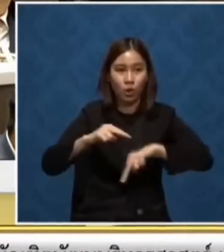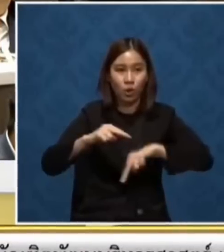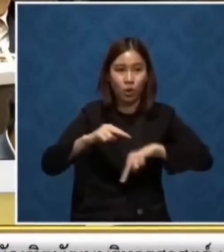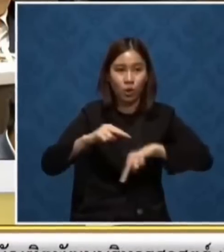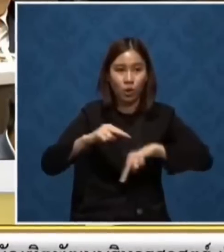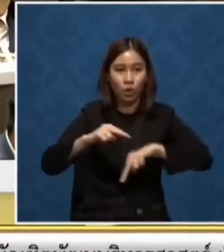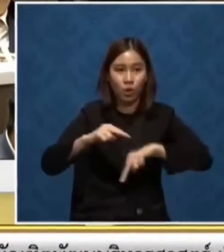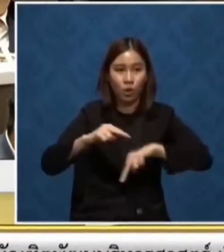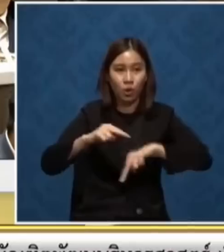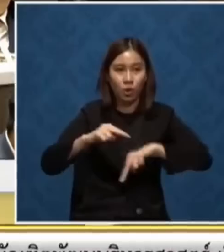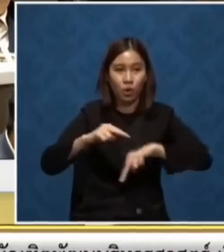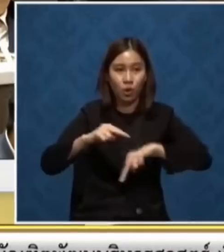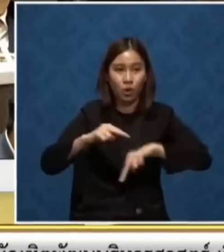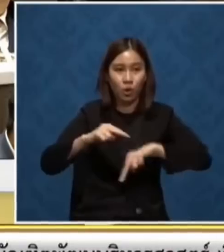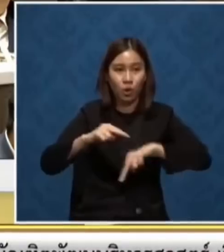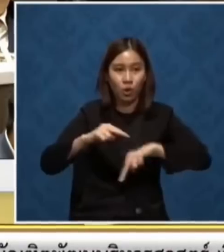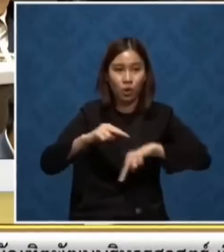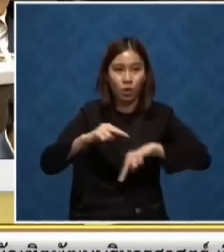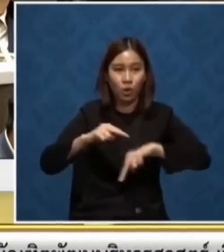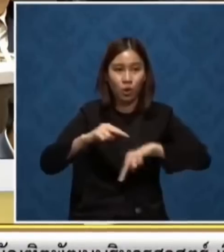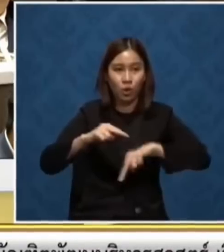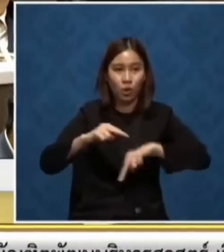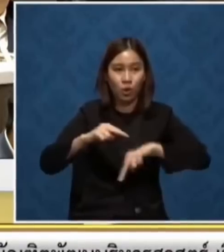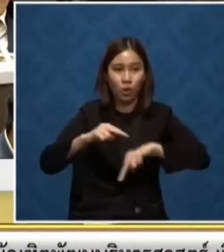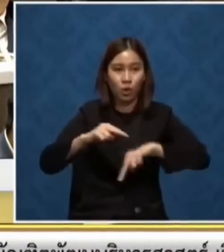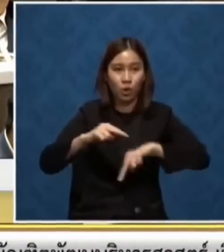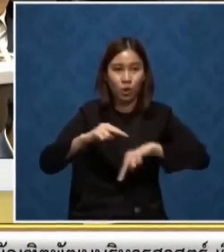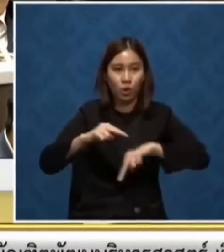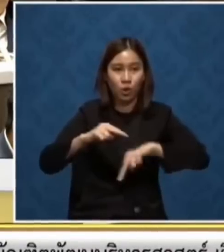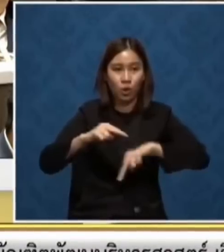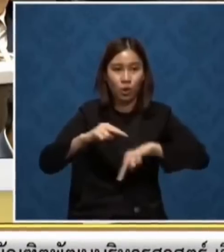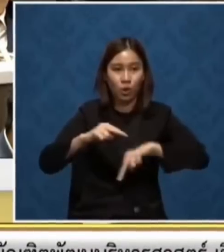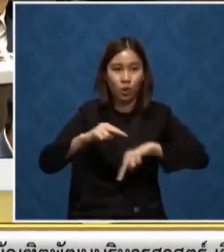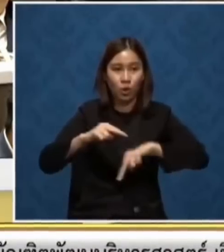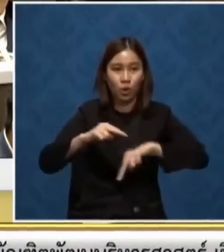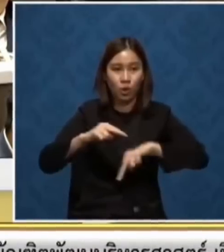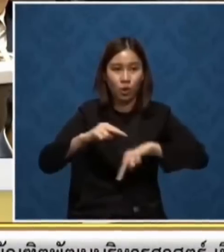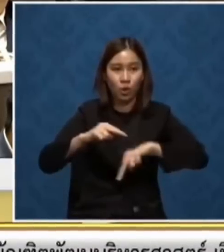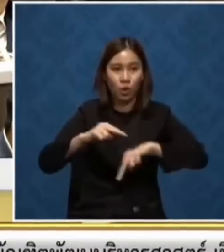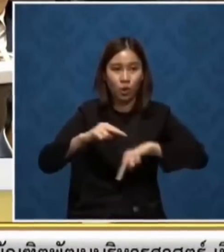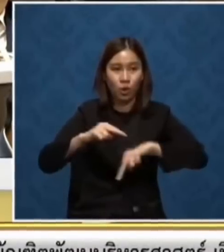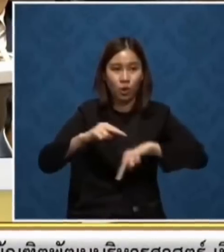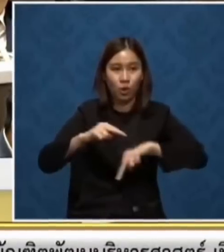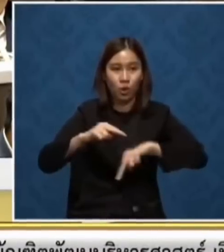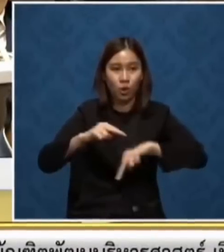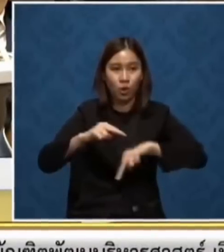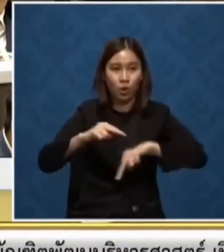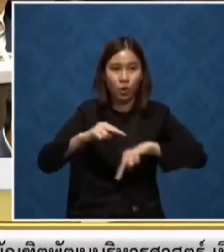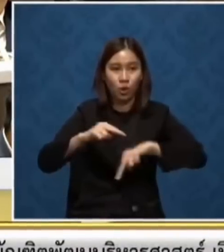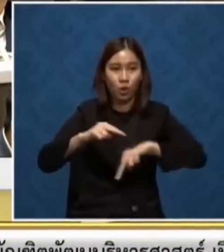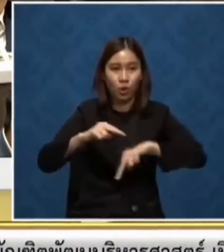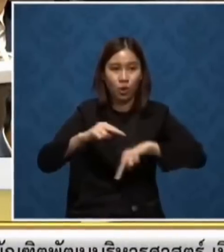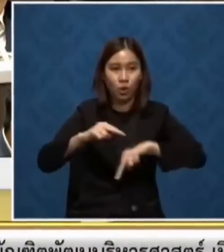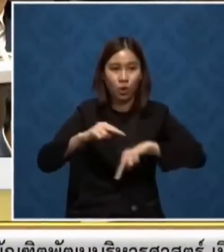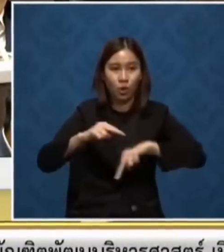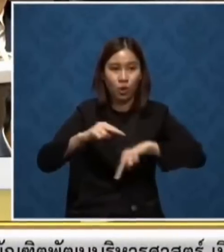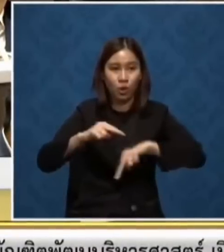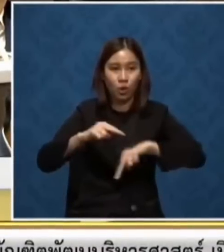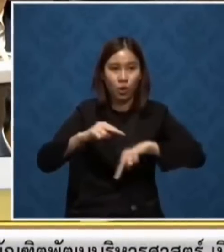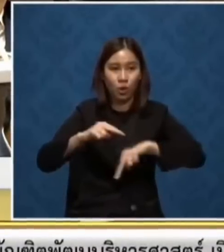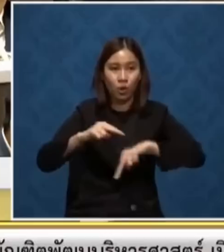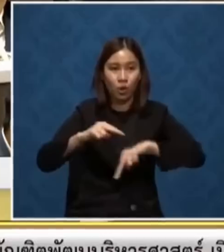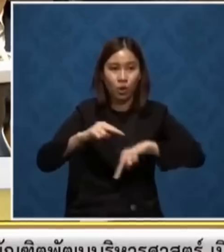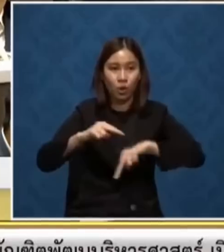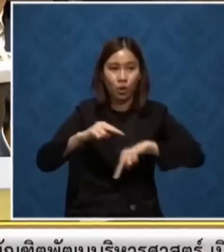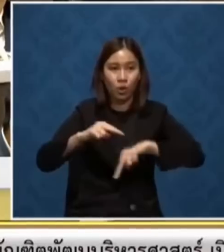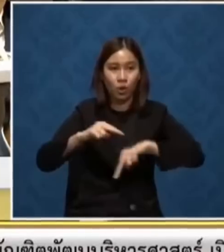ศอื่นเอาประเทศคู่แข่งสำคัญที่แย่งชิงการลงทุนทางตรงคุณจะสู้อินโดกับเวียดนามยังไงอะไรคือศักยภาพ